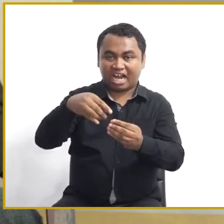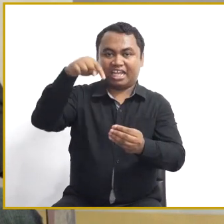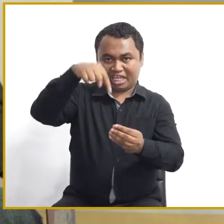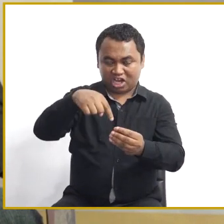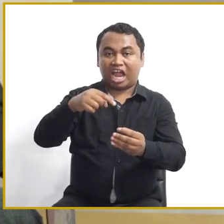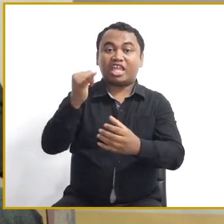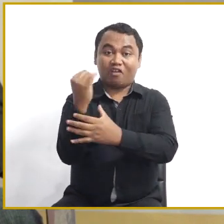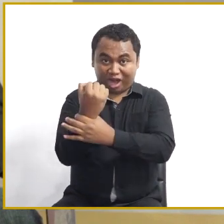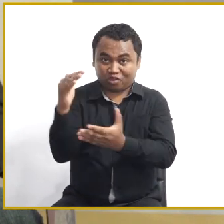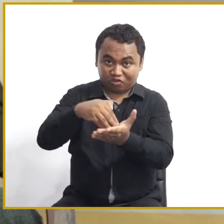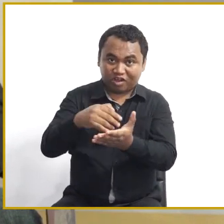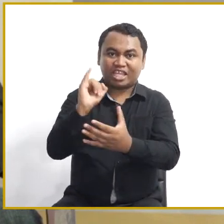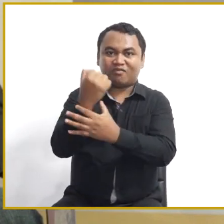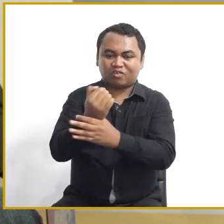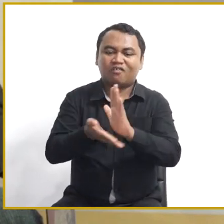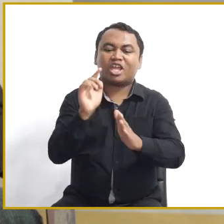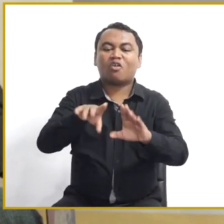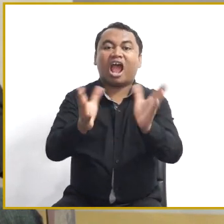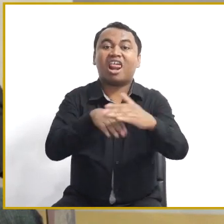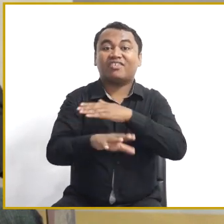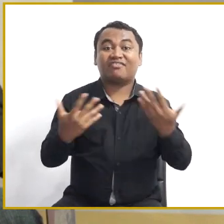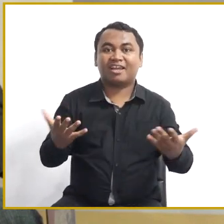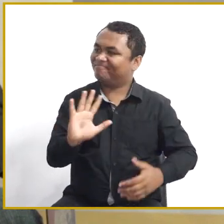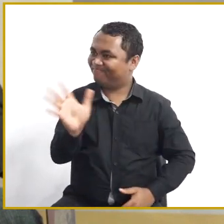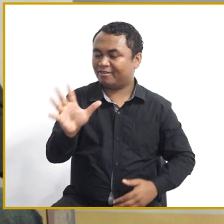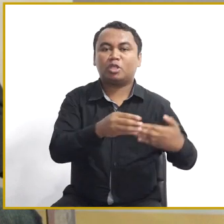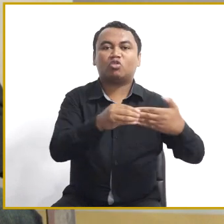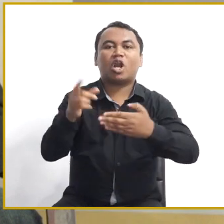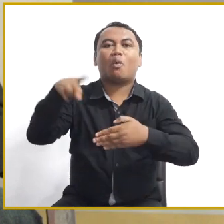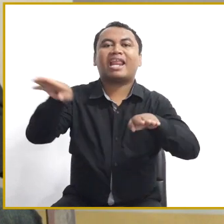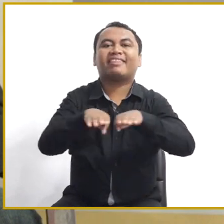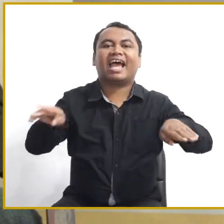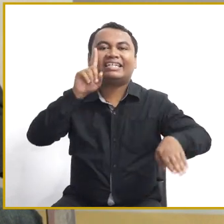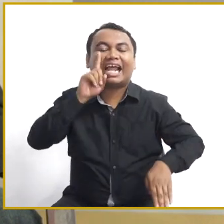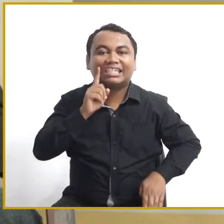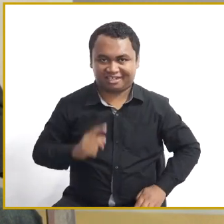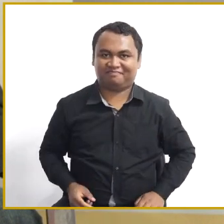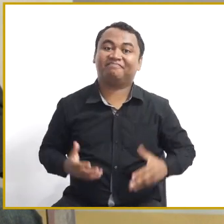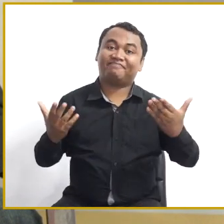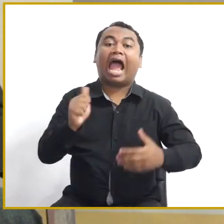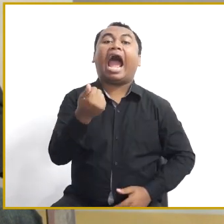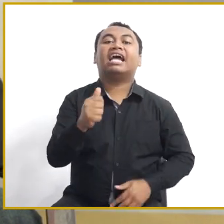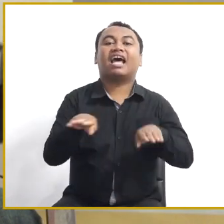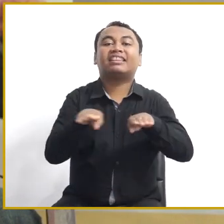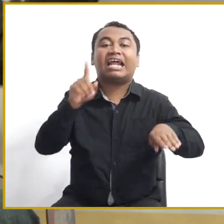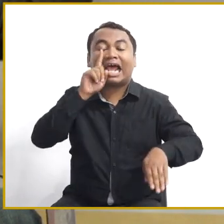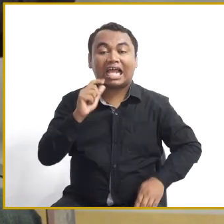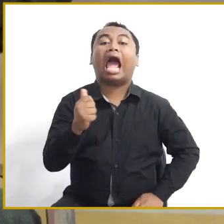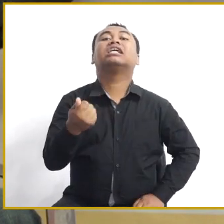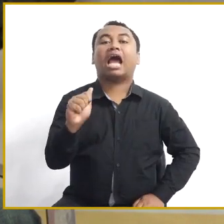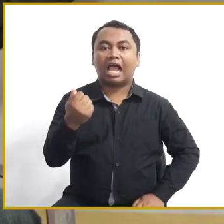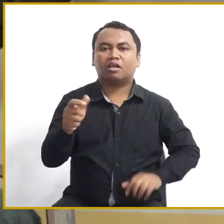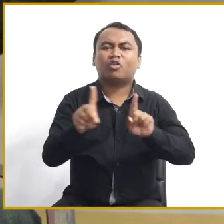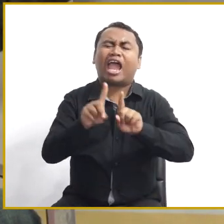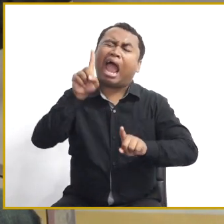mijerytsika isaka lahady na isaka latsinainy rehefa misy fahoriana dia aterina any an-tanindrazana aiza le an-tanindrazana mbola le any